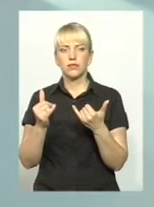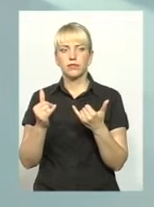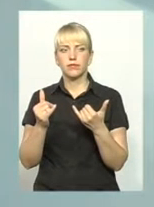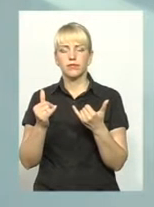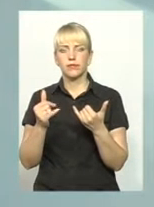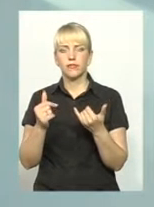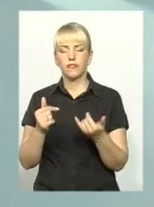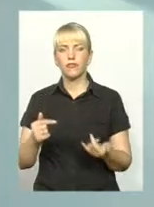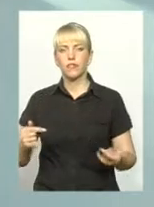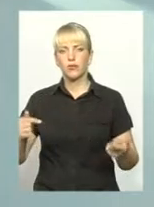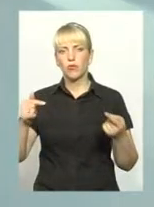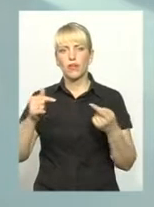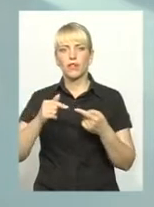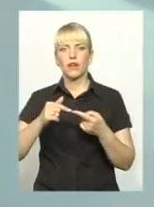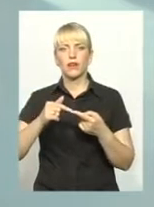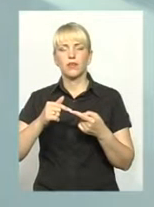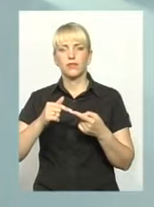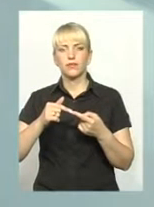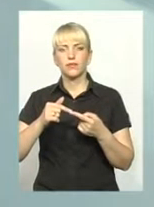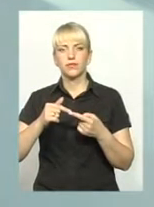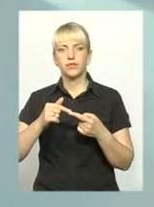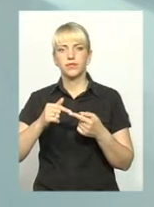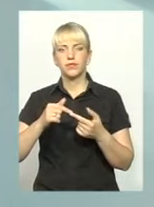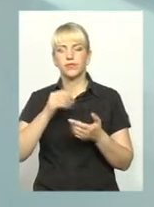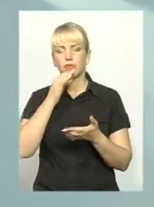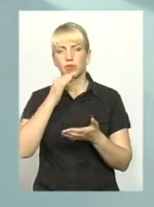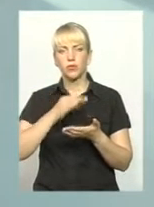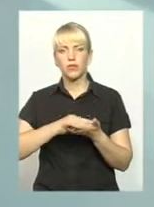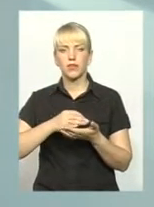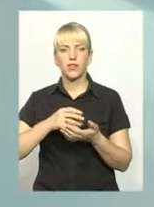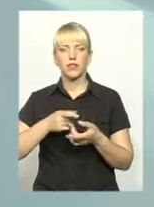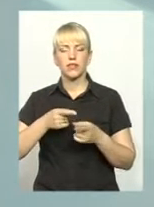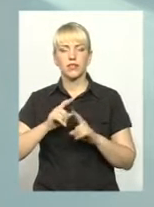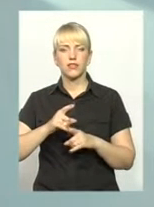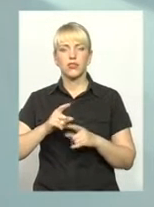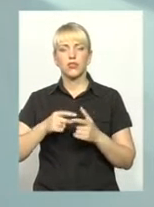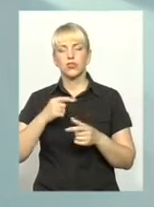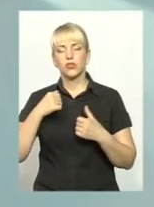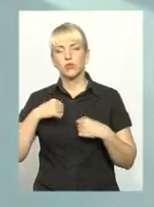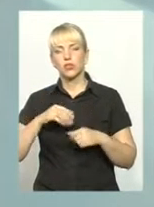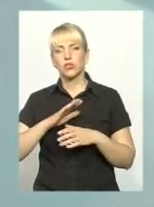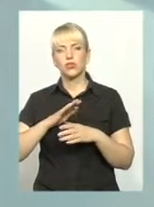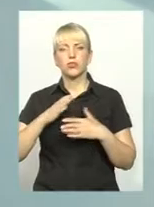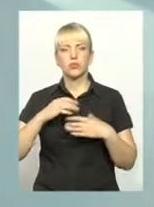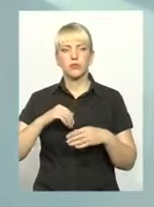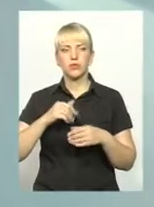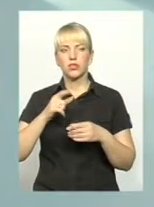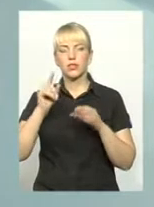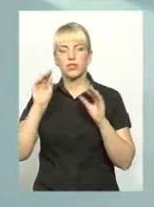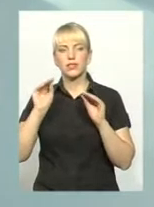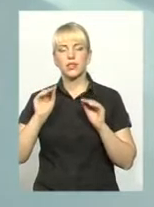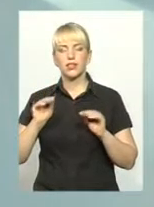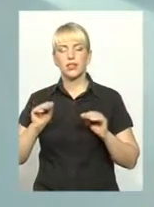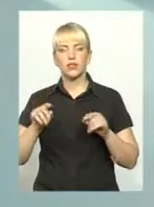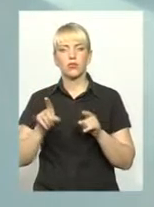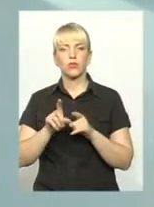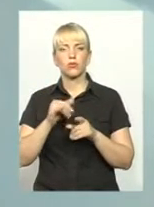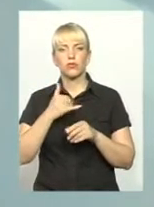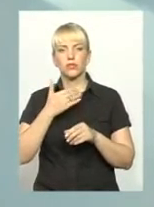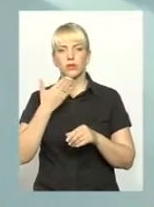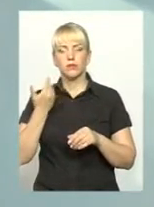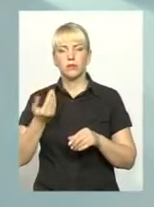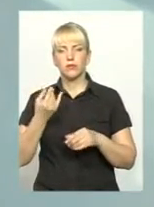відповідає, скажімо, дійсності, чи ріст, чи спокійно, не спокійно, такої статистики, певно, ніхто не